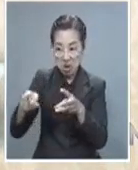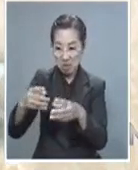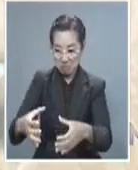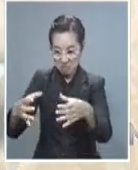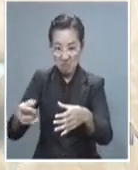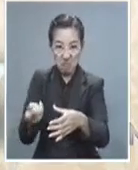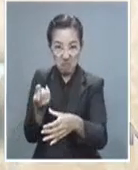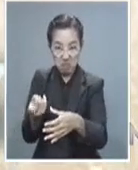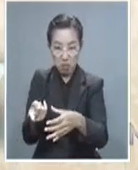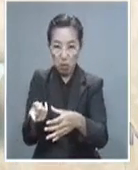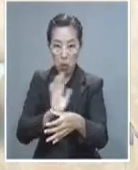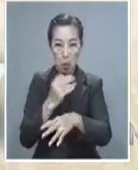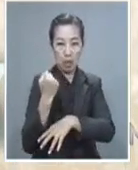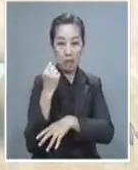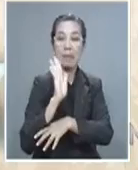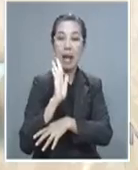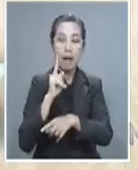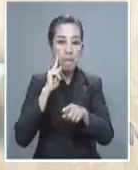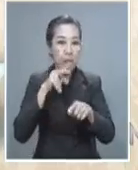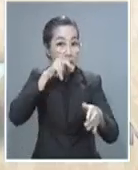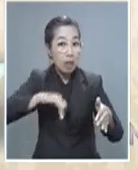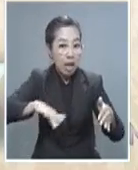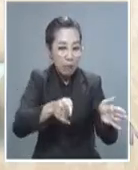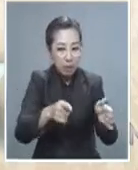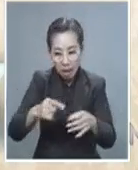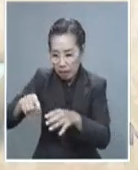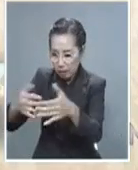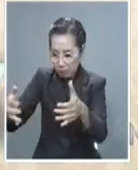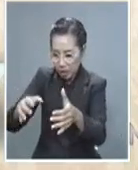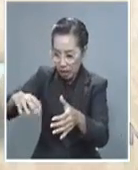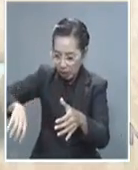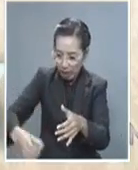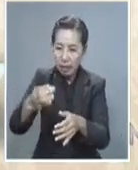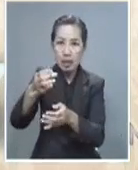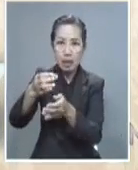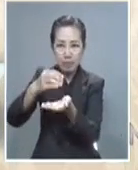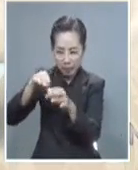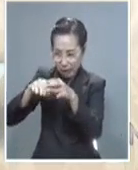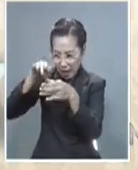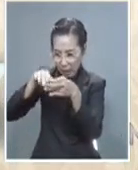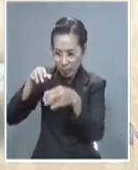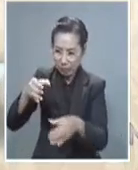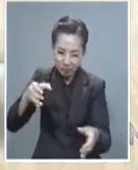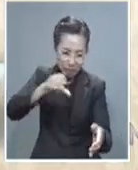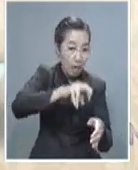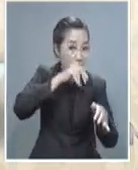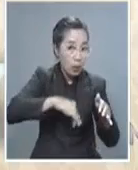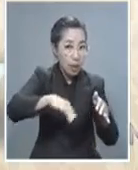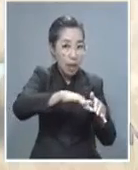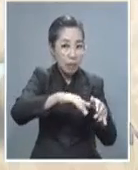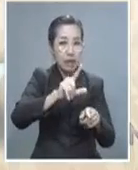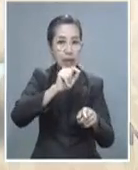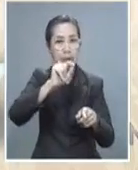ยก็จะเข้มข้นเกินไป บ่อนึงอาจจะประมาณสักแก้วนึงใส่น้ำสักแก้วนึงนี่ใส่น้ำสัก20ลิตรอ่ะใช่ไหม ใส่น้ำจุลิน